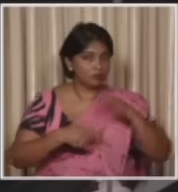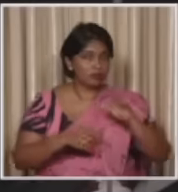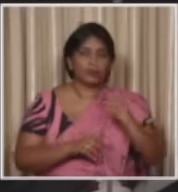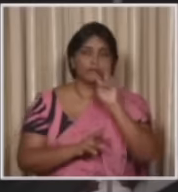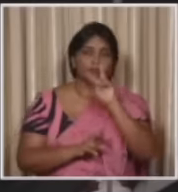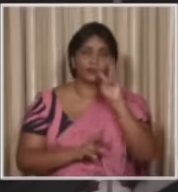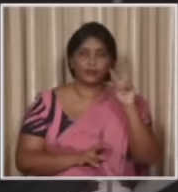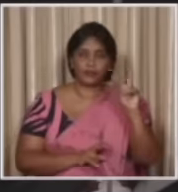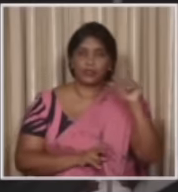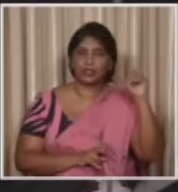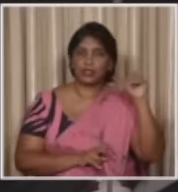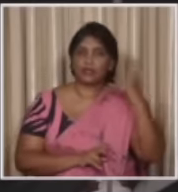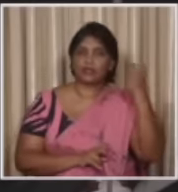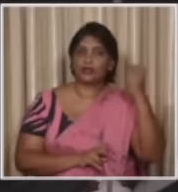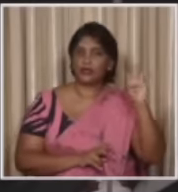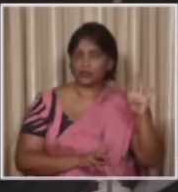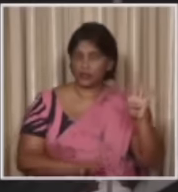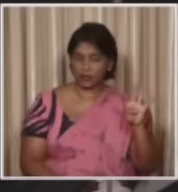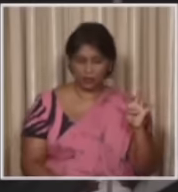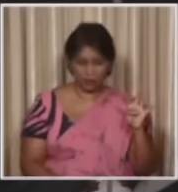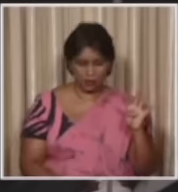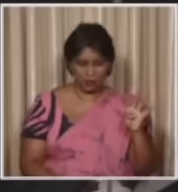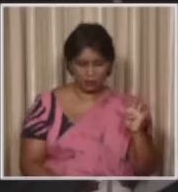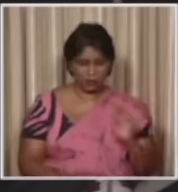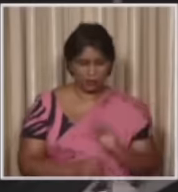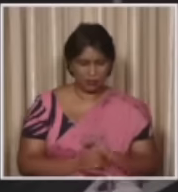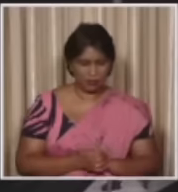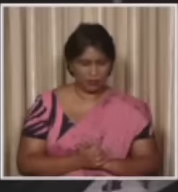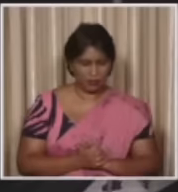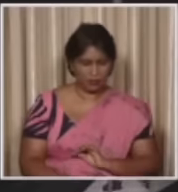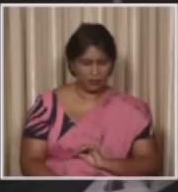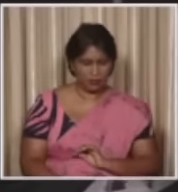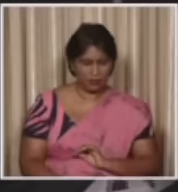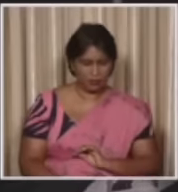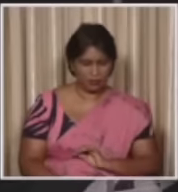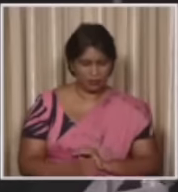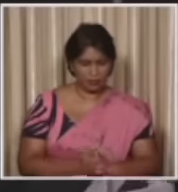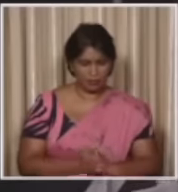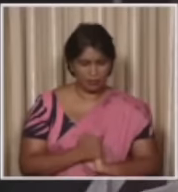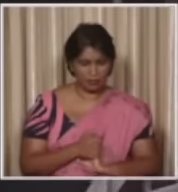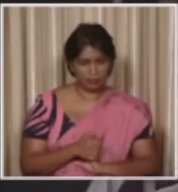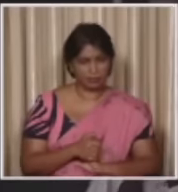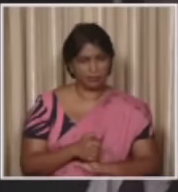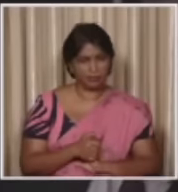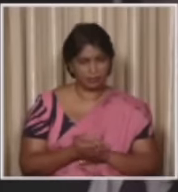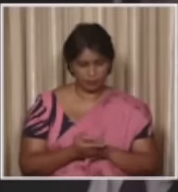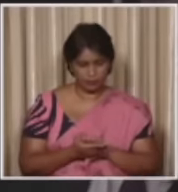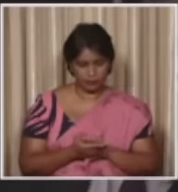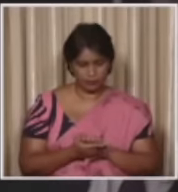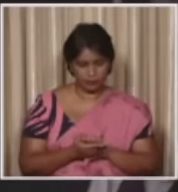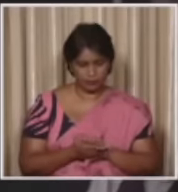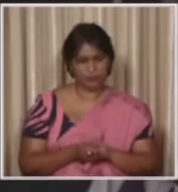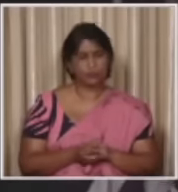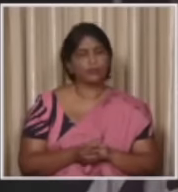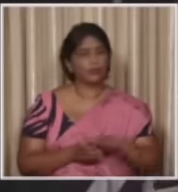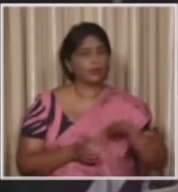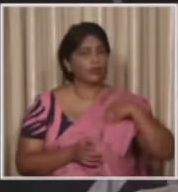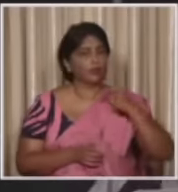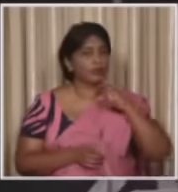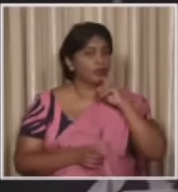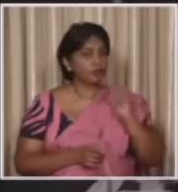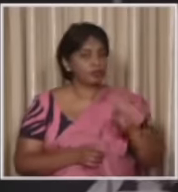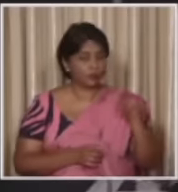22/1/2024. Written submission ni varakala 22/1. Vinishasa vinadi dek kala thi. Vinadi ay. Jaisa